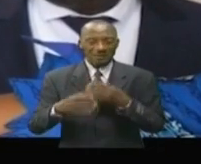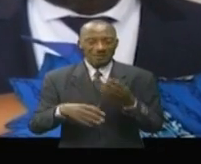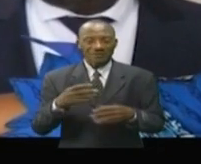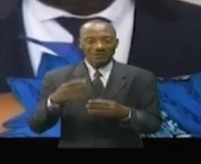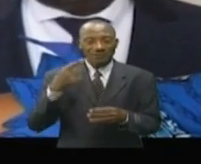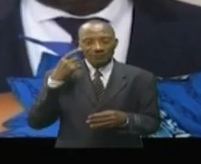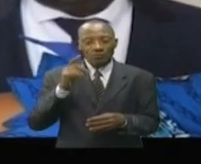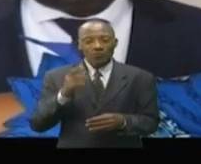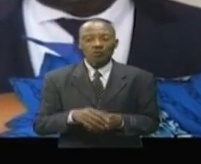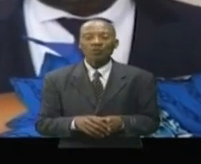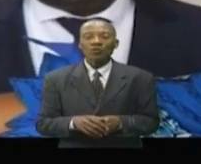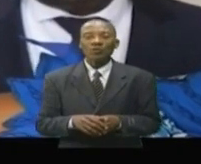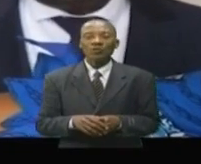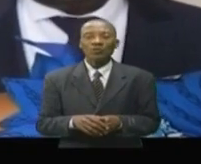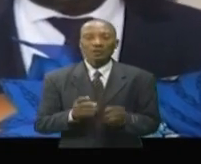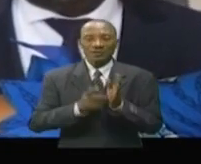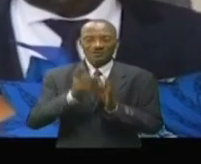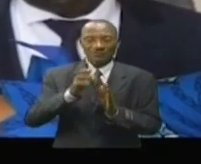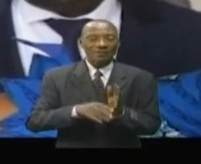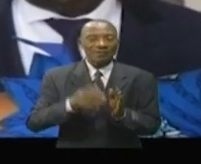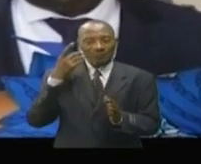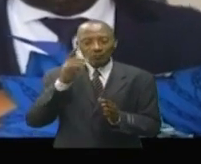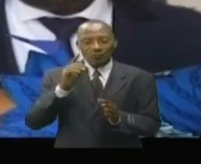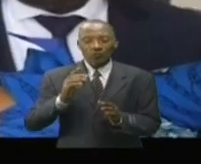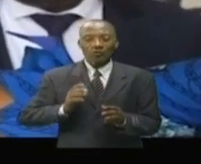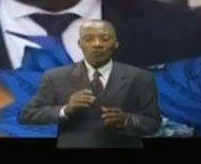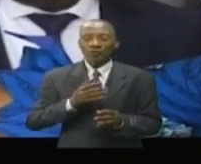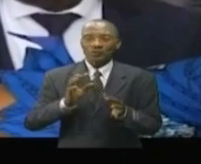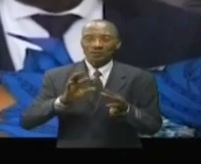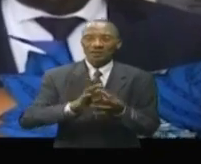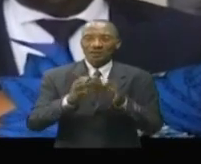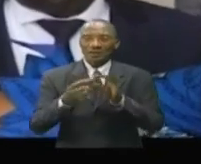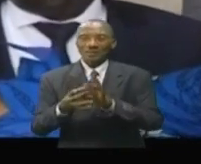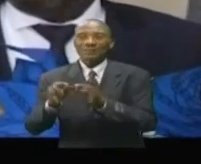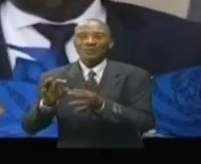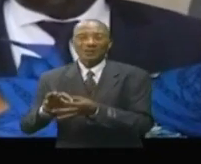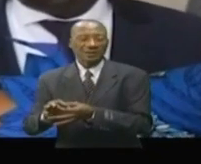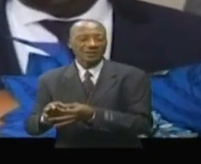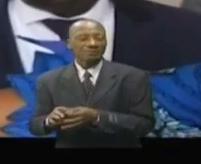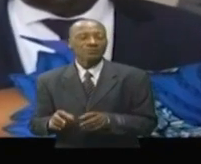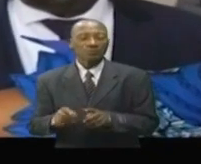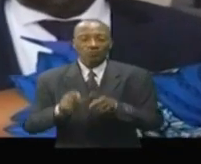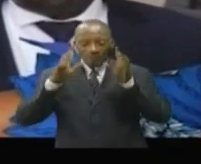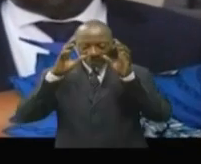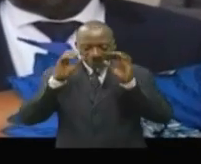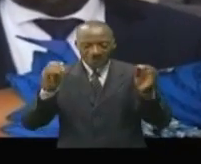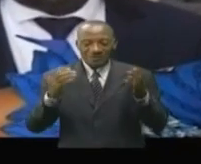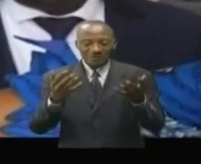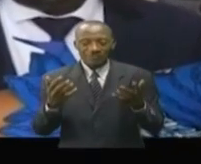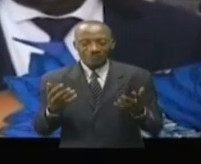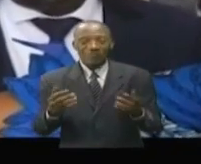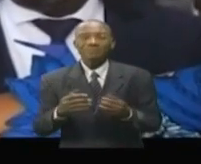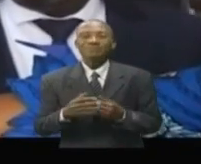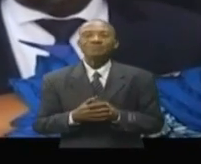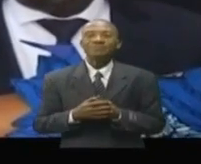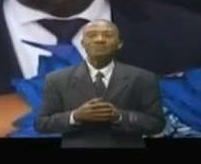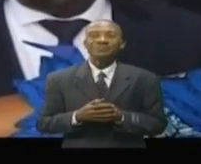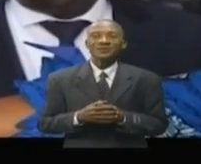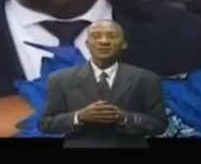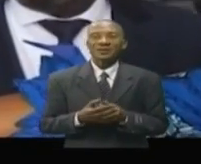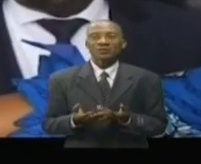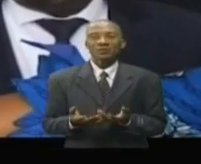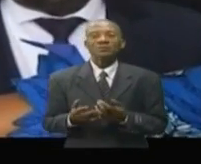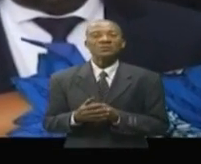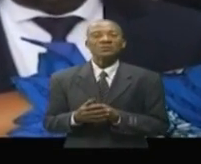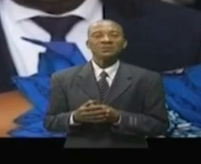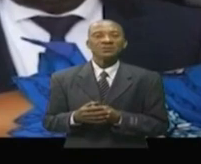mettre en phase avec la vision du président de la République, celle de promouvoir l'entrepreneuriat national. Et donc à la suite de cette transformation